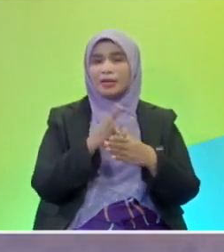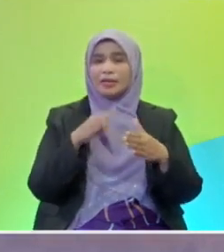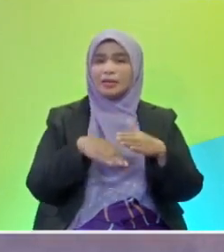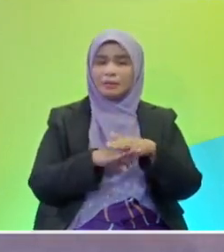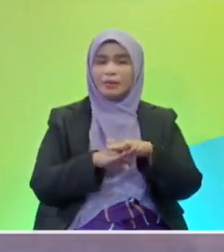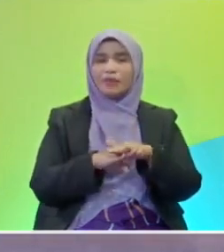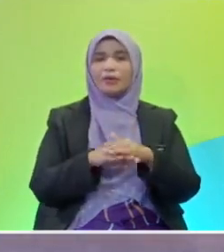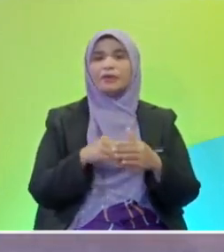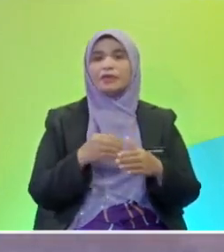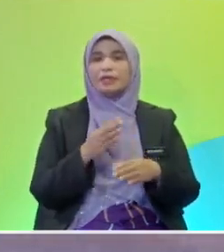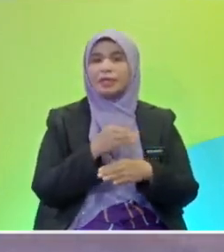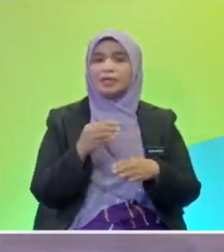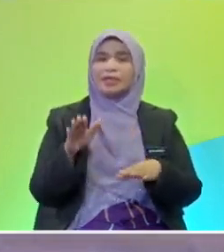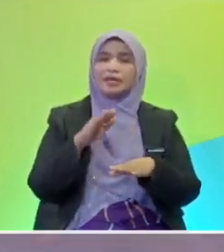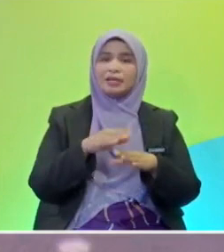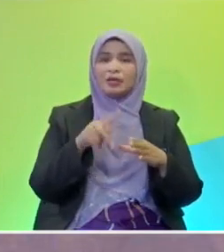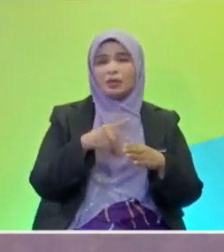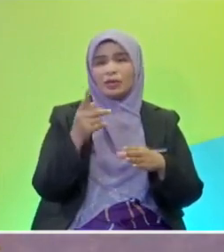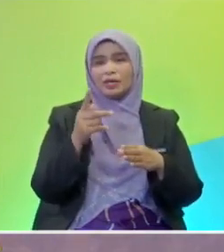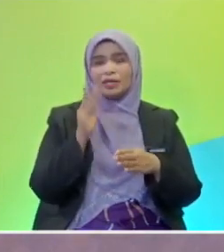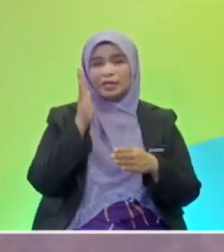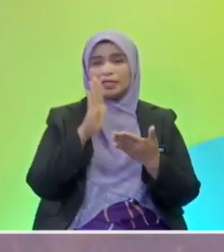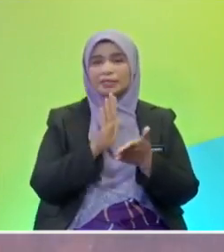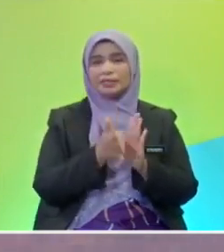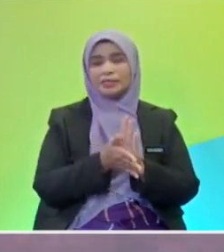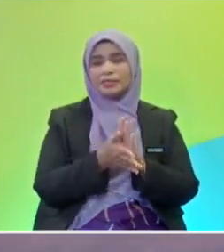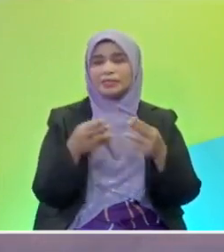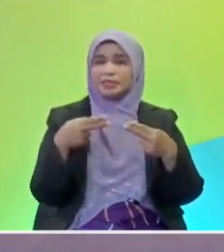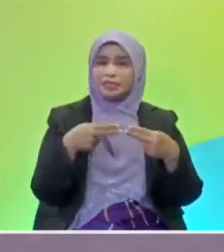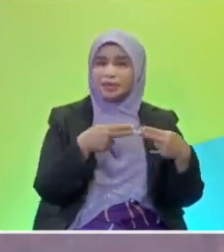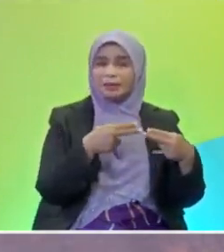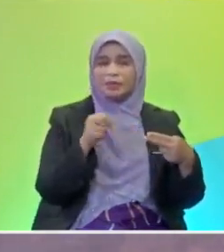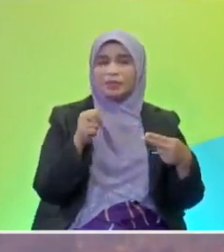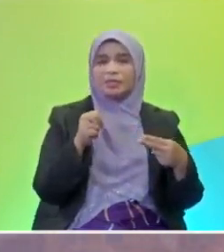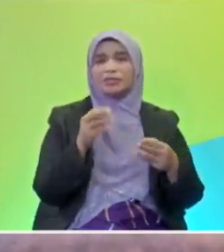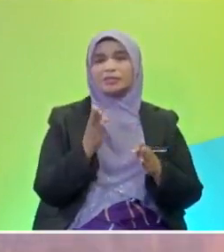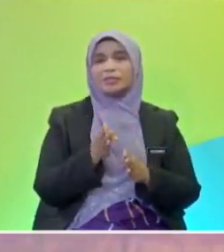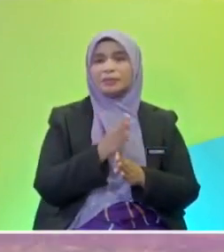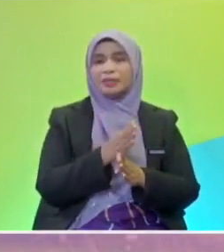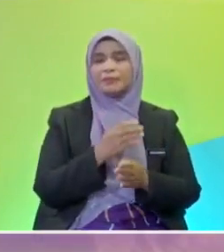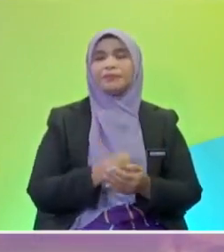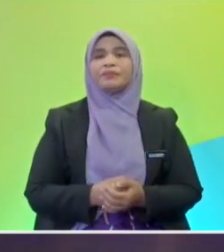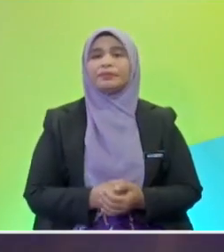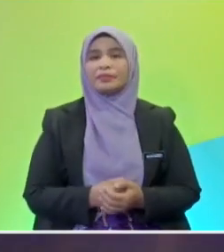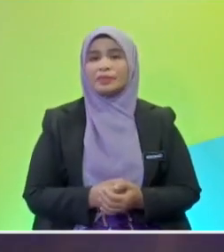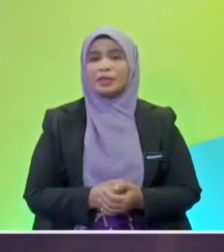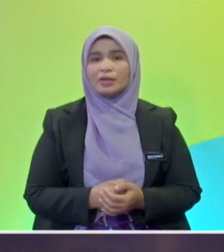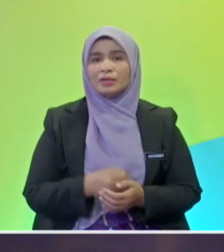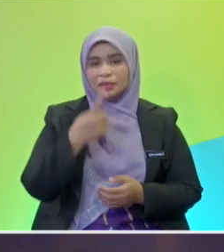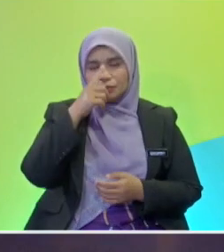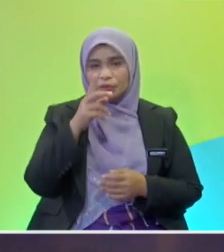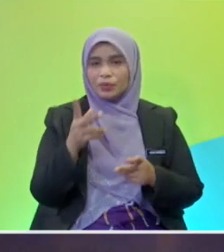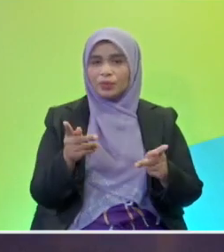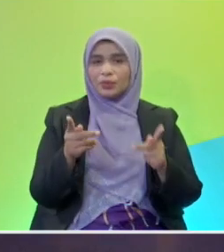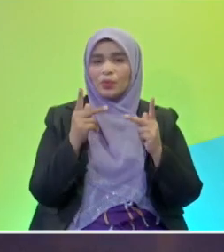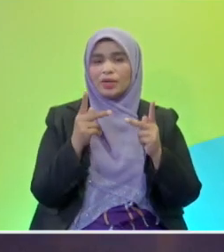keluarkan okey keluarkan so dia akan jadi sambungan di sebelah dia okey sambungan di sebelah tu okey untuk menguatkan